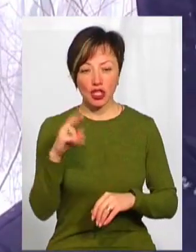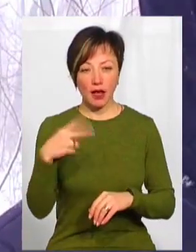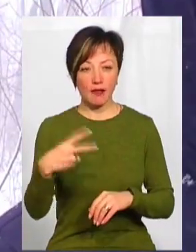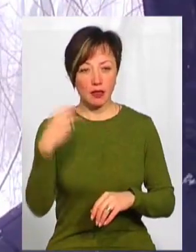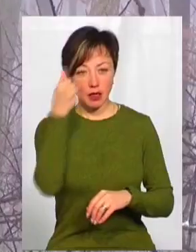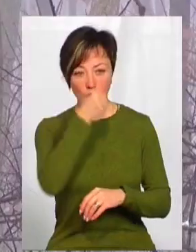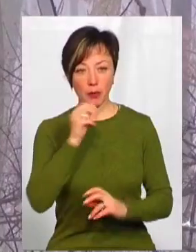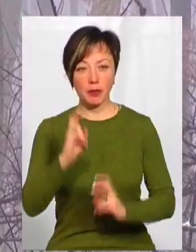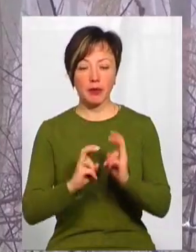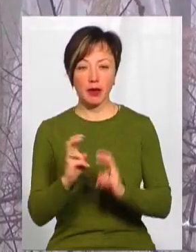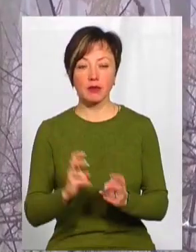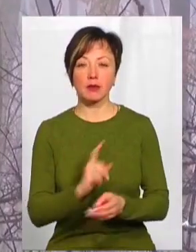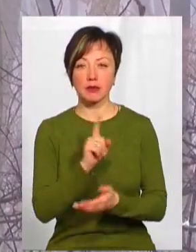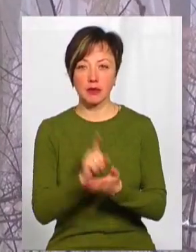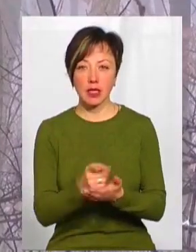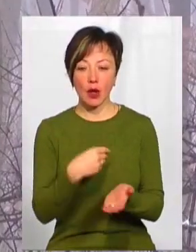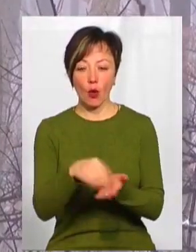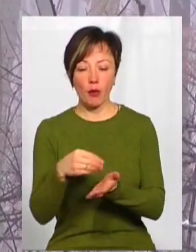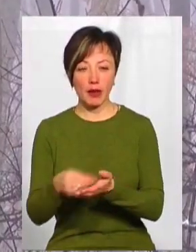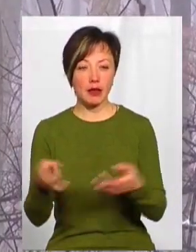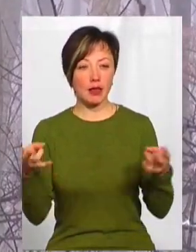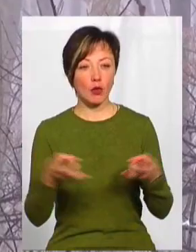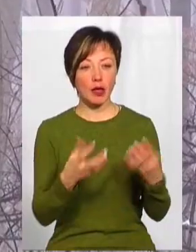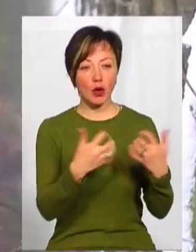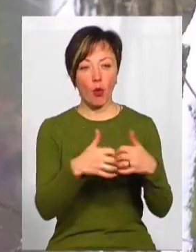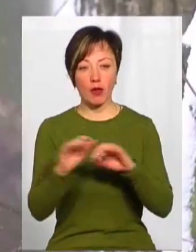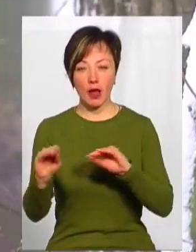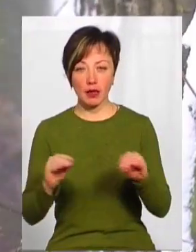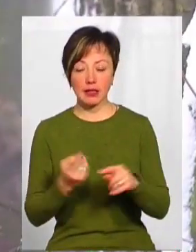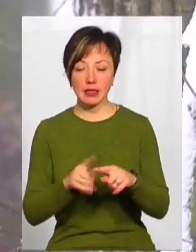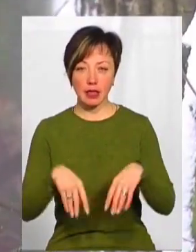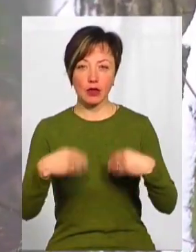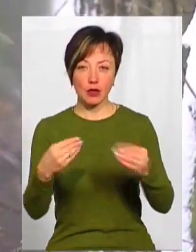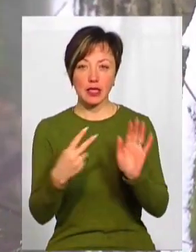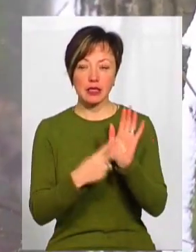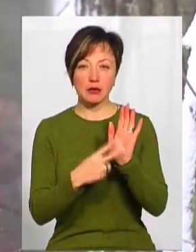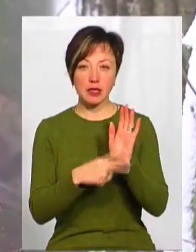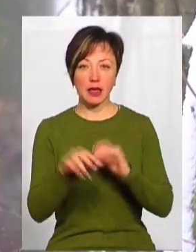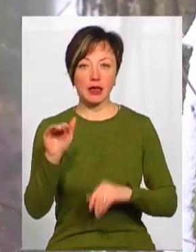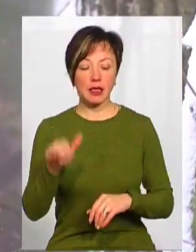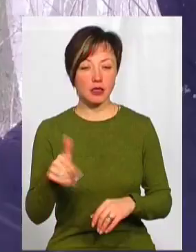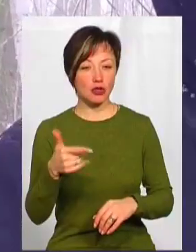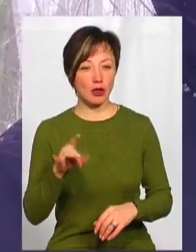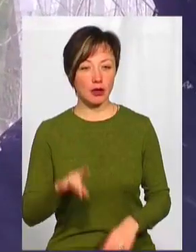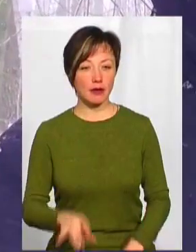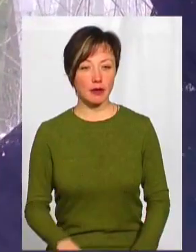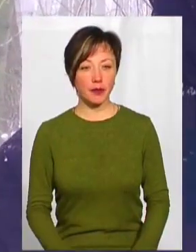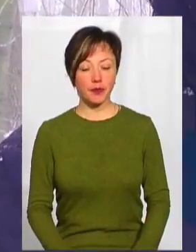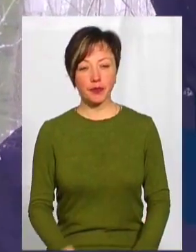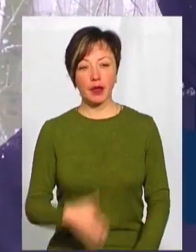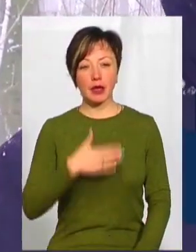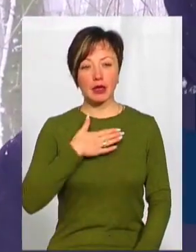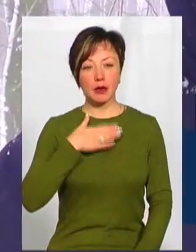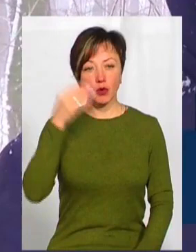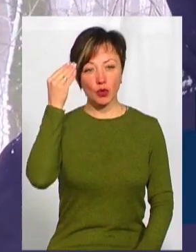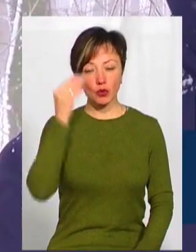2020-го підприємство збирається закупити необхідне обладнання. На це нададуть понад 70 тисяч гривень. На мою думку, дасть